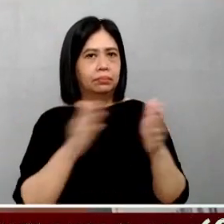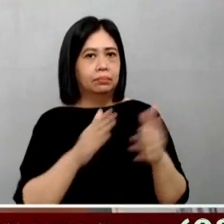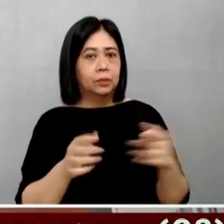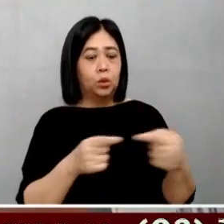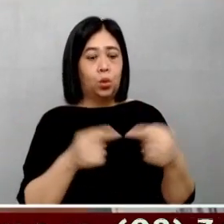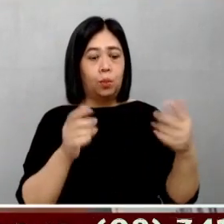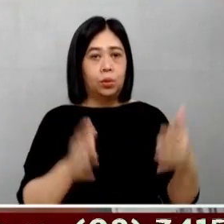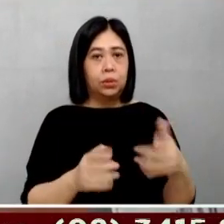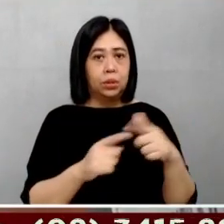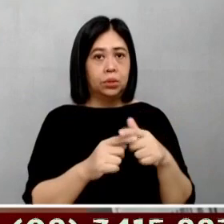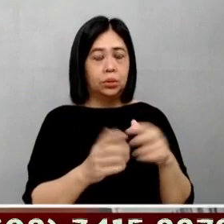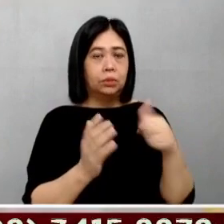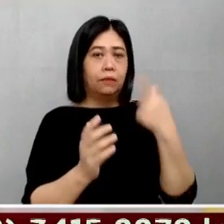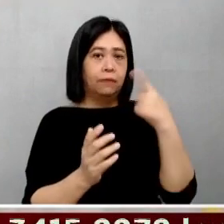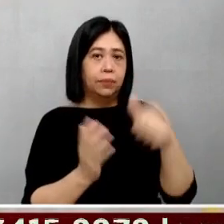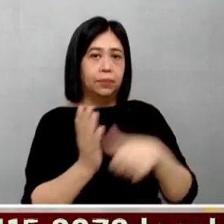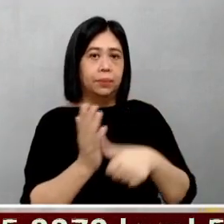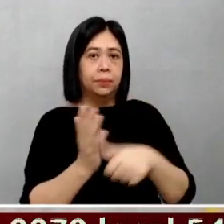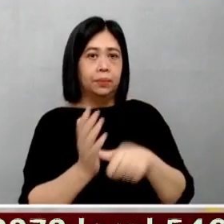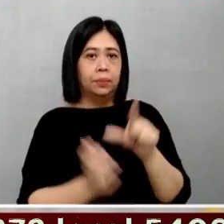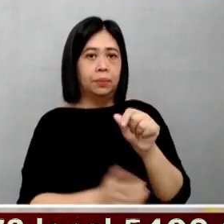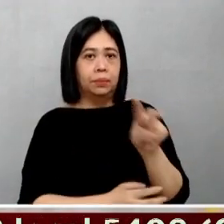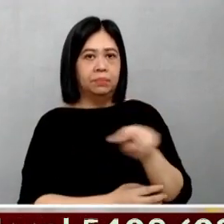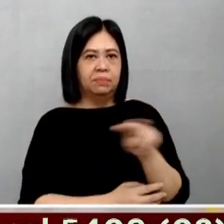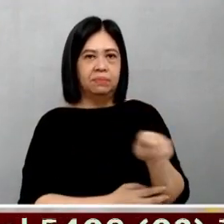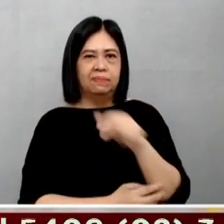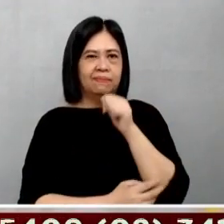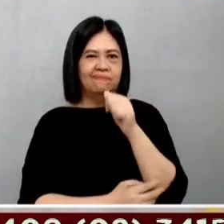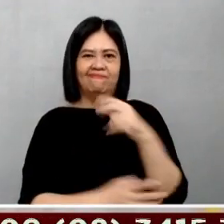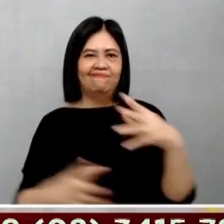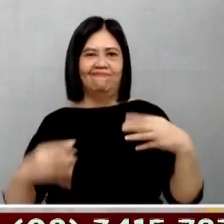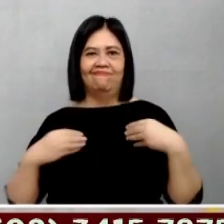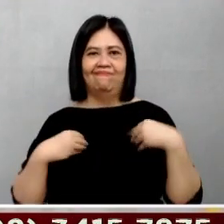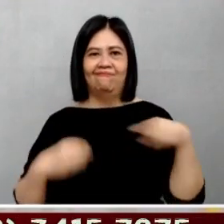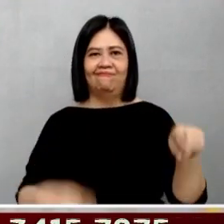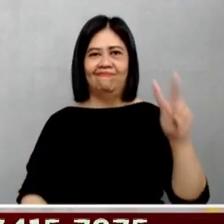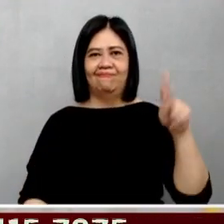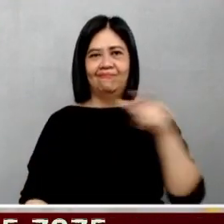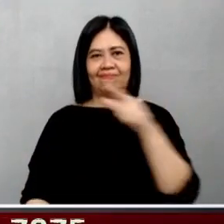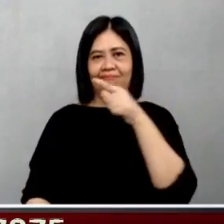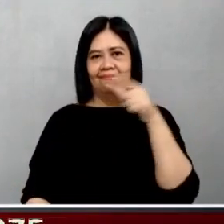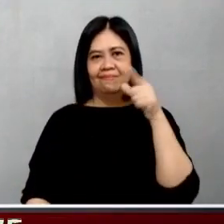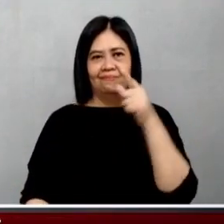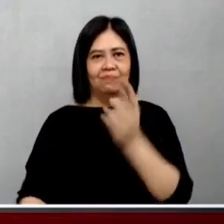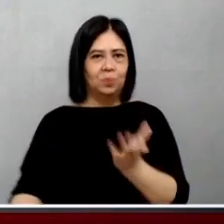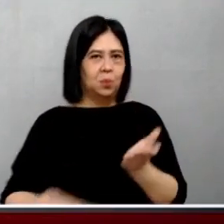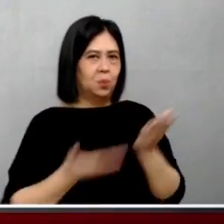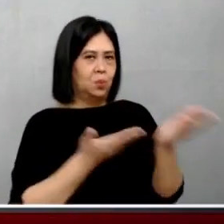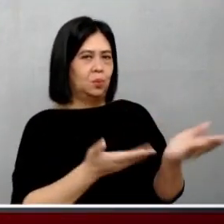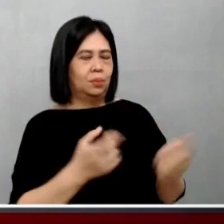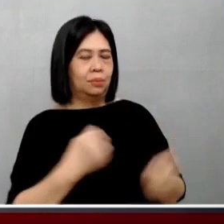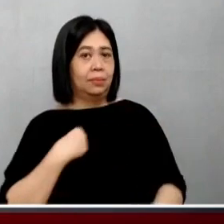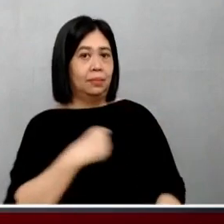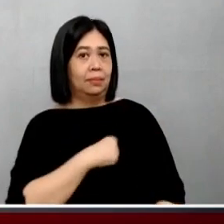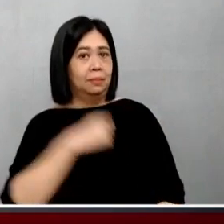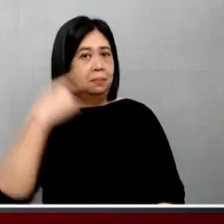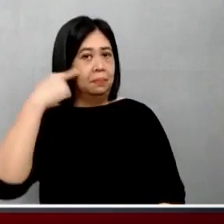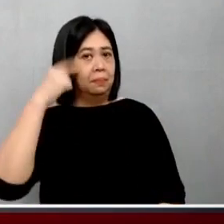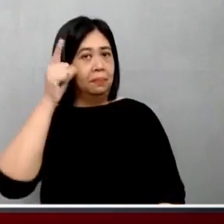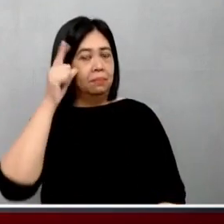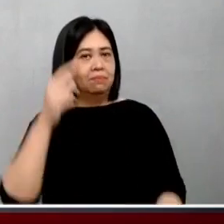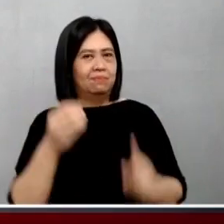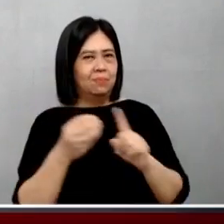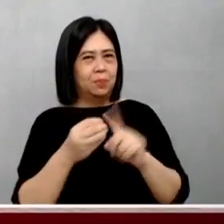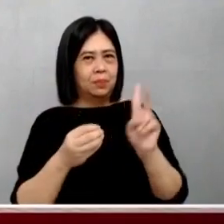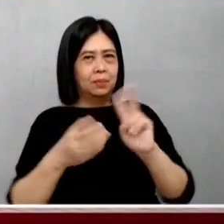sa halalan 2022. Hindi kasi naging katanggap-tanggap sa Vice Presidente ang gusto ng senador sa isinusulong na